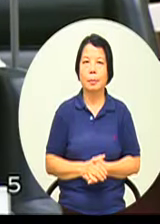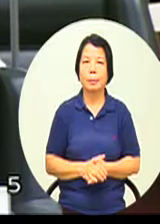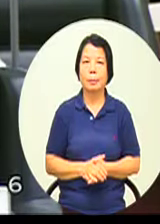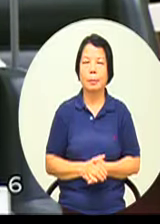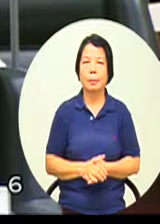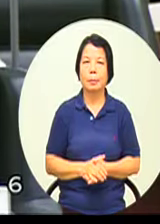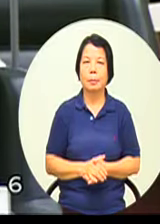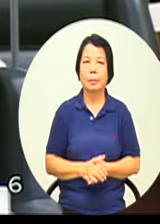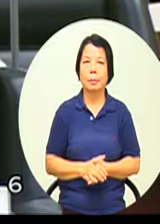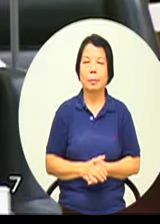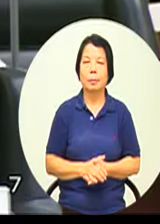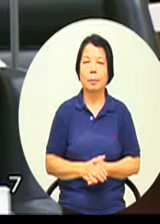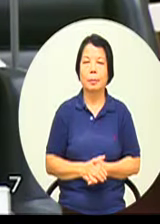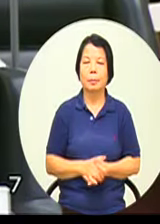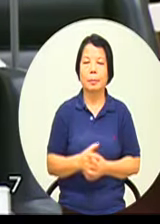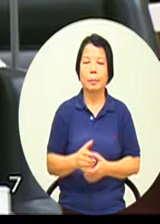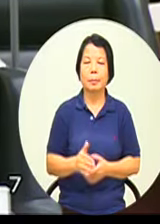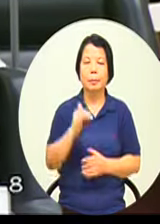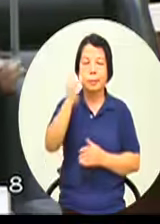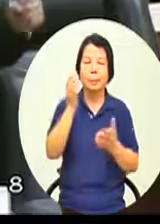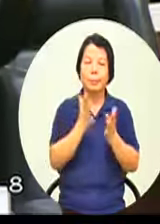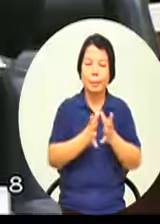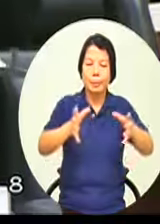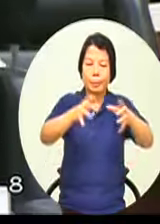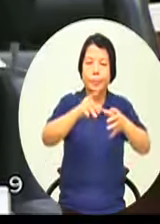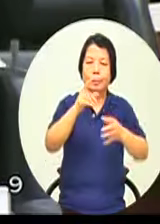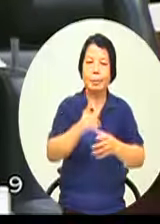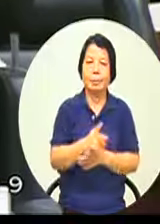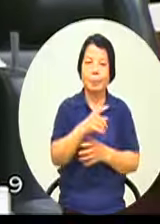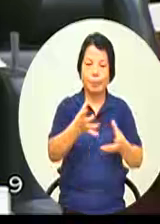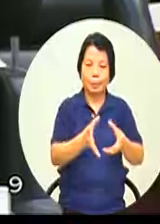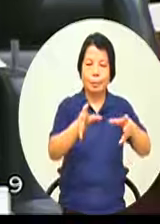局长啊，一粒高丽菜我点知？